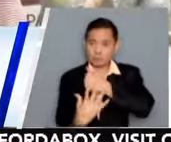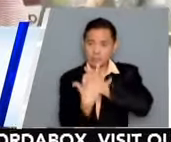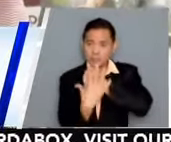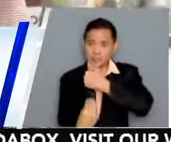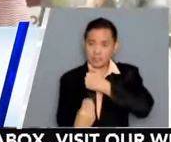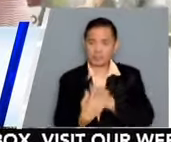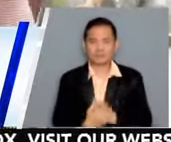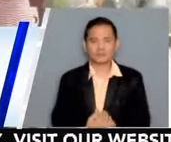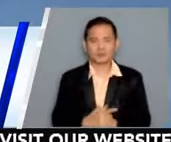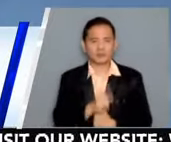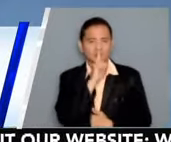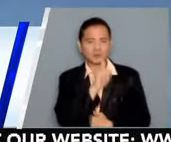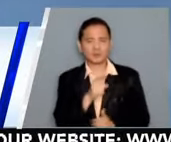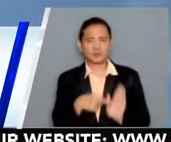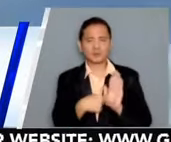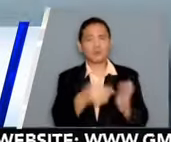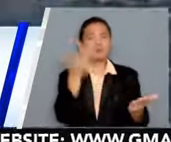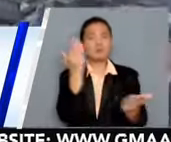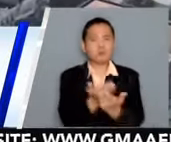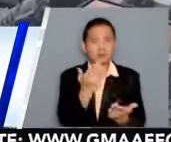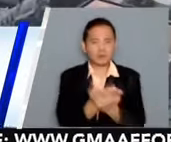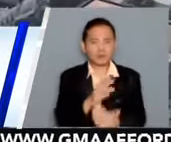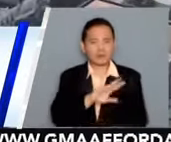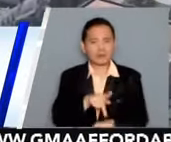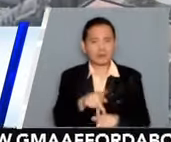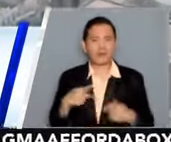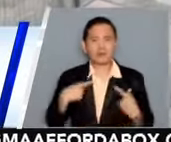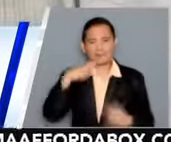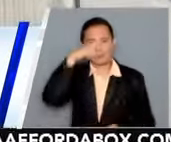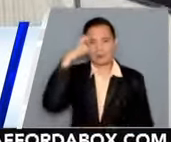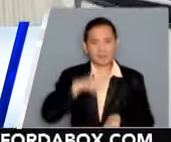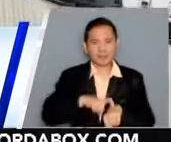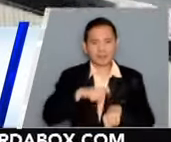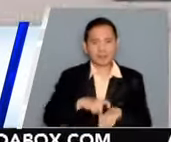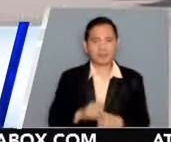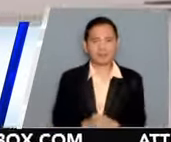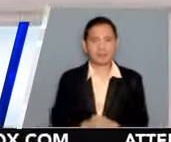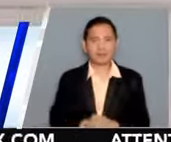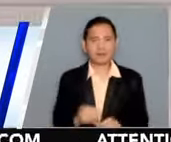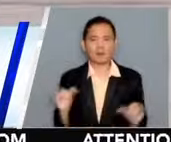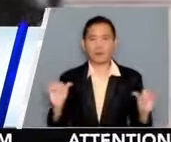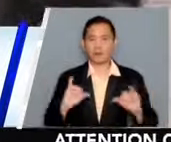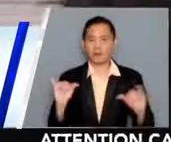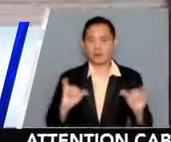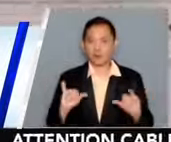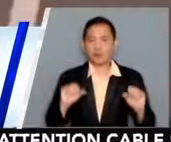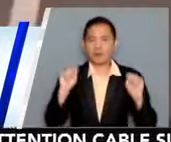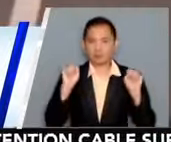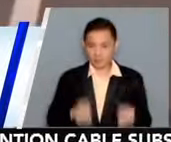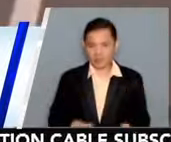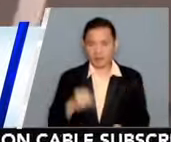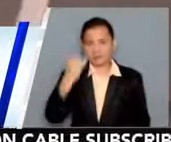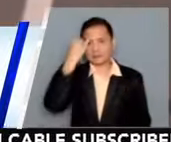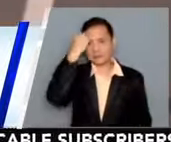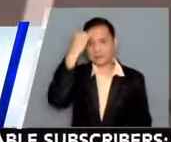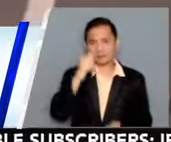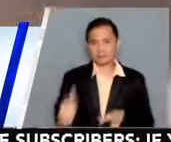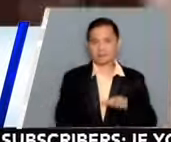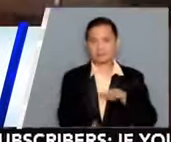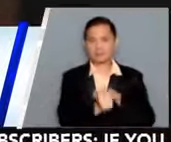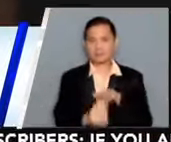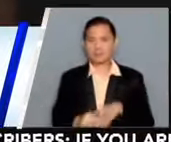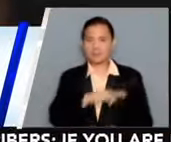talaga sa Pilipinas. Pero ang summer, pagkakataon ding dumiskarte para ang summer ay maging